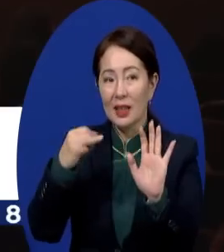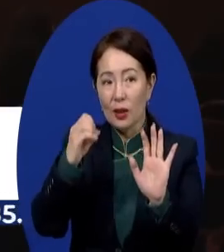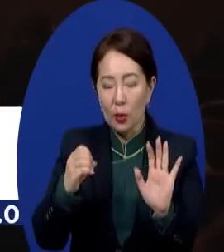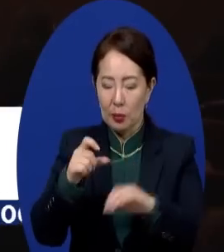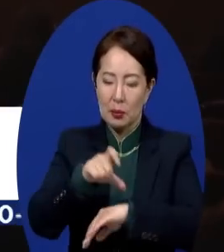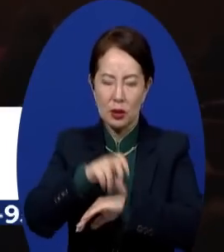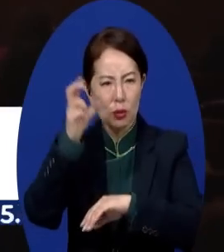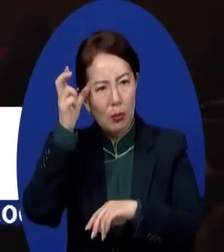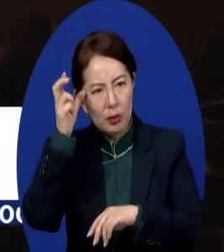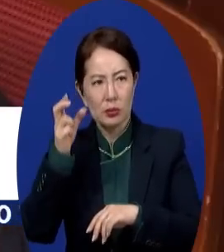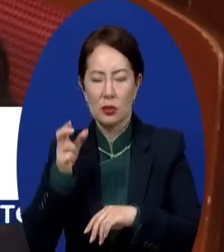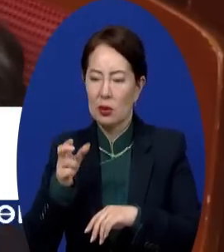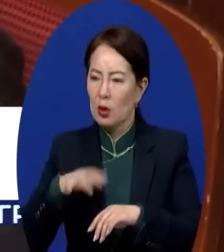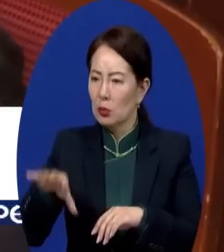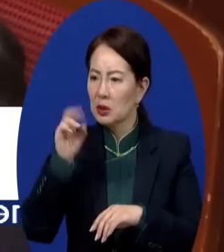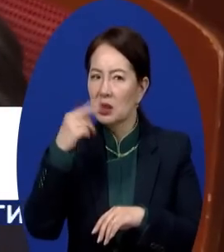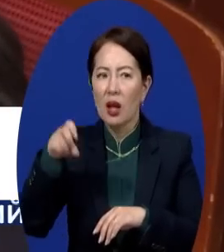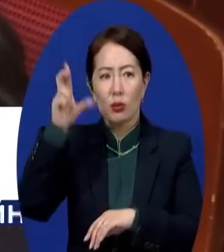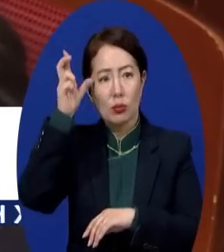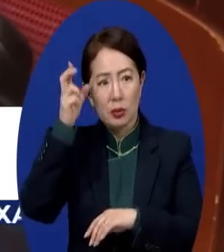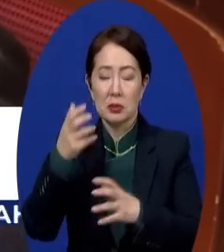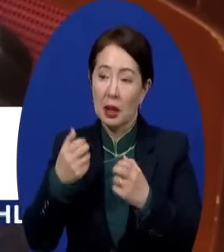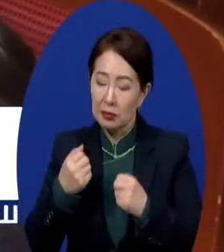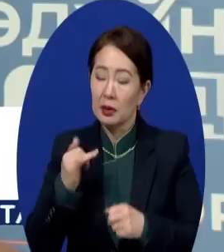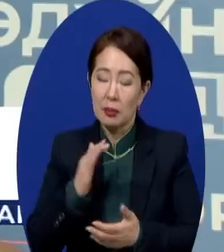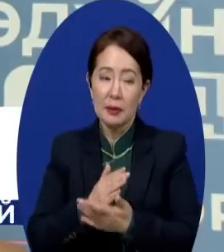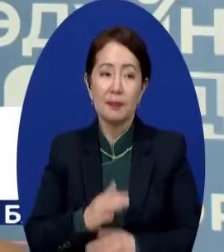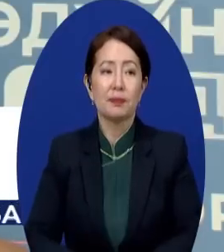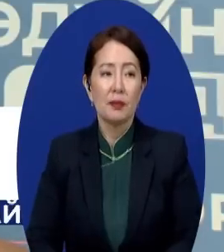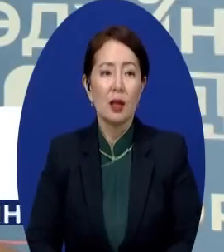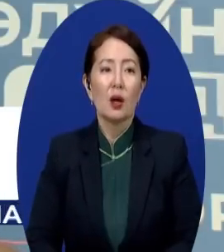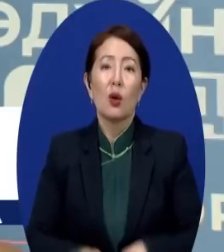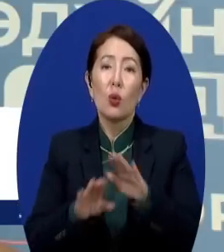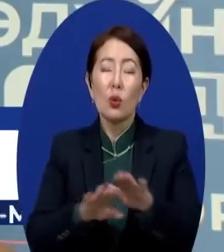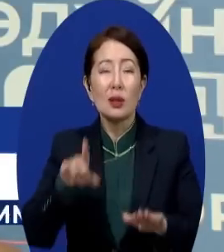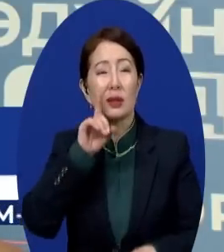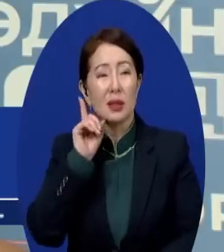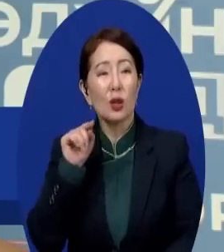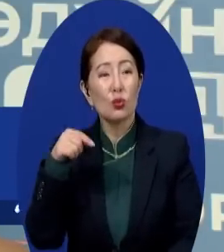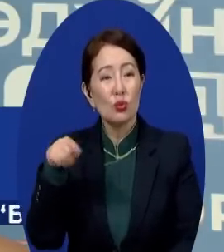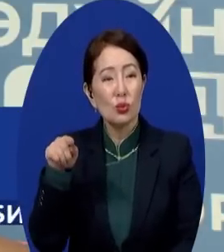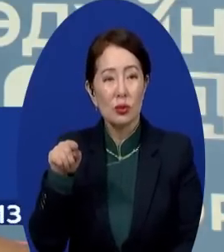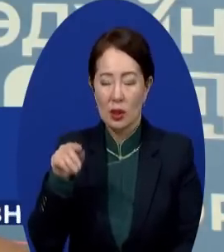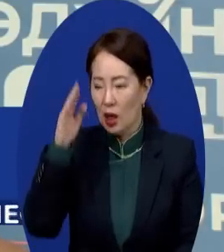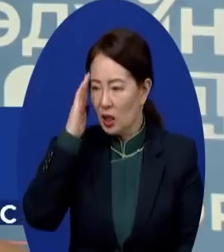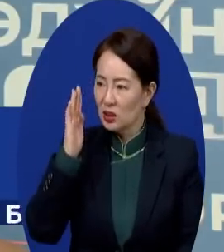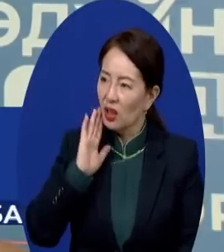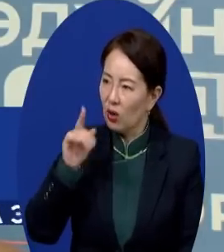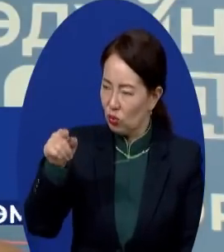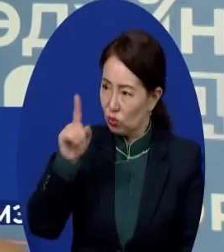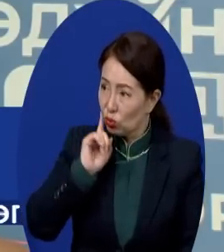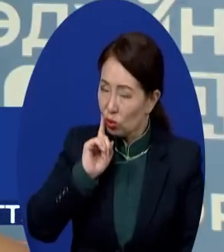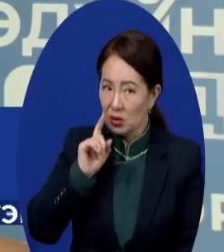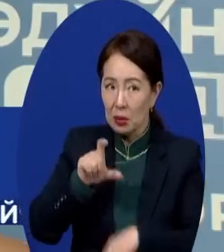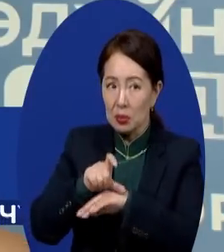мэрэгжлийн боловсрол, бусад нь дээд боловсрол эзэмшдэг байна. Хүүхэд залуучуудыг зүгээр одоо ээж аваах нь хүссэн мэрэгжлэр